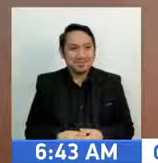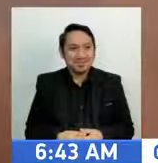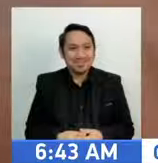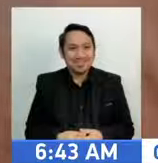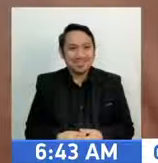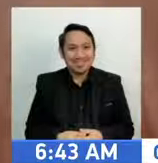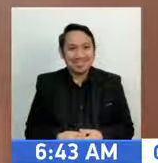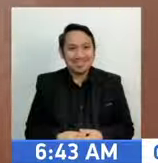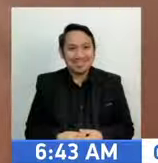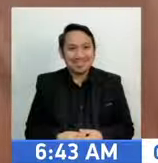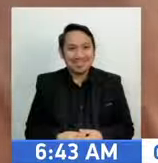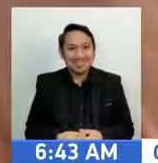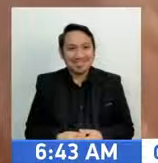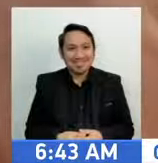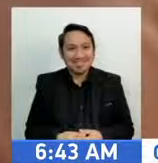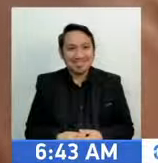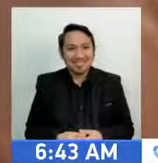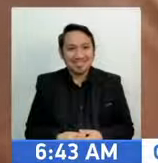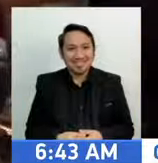Ayun.